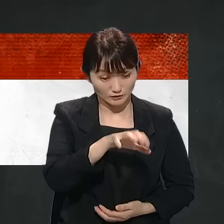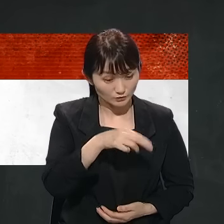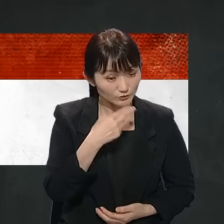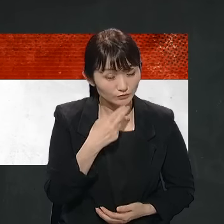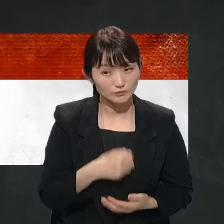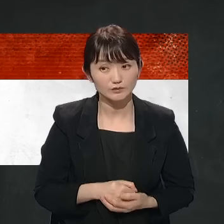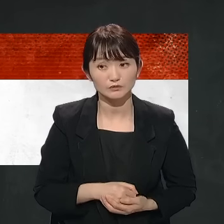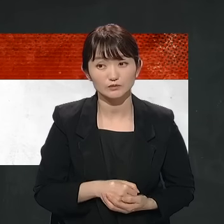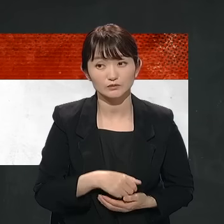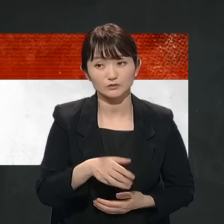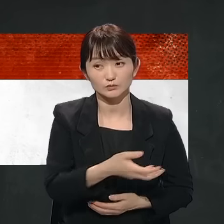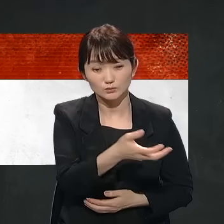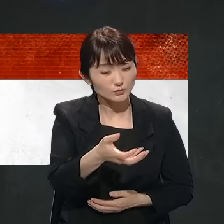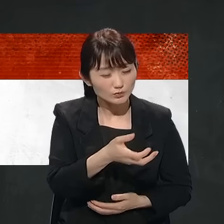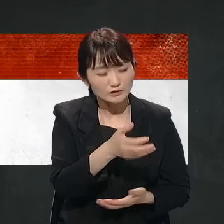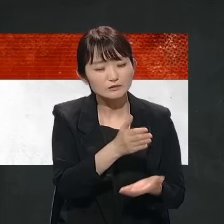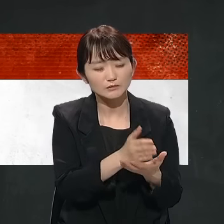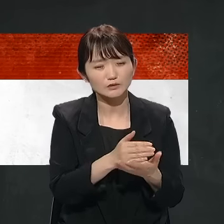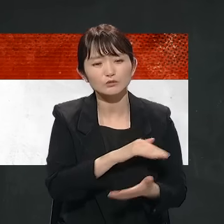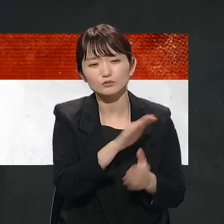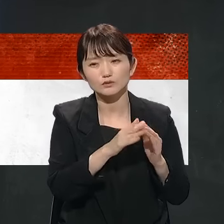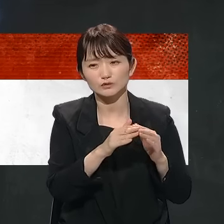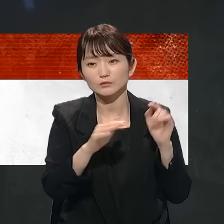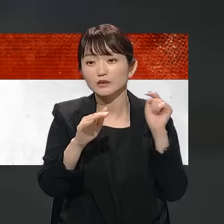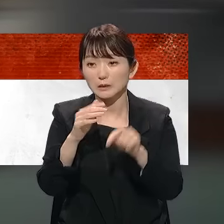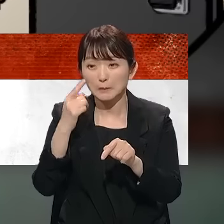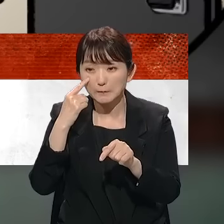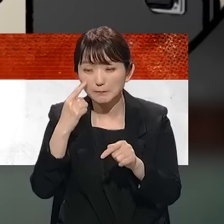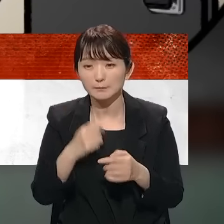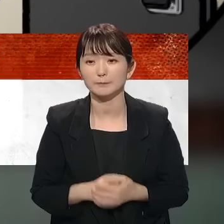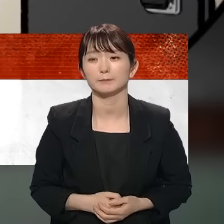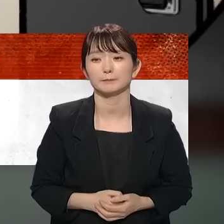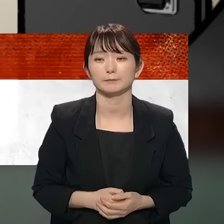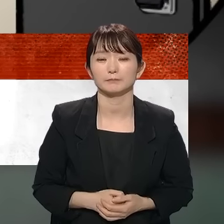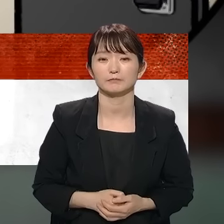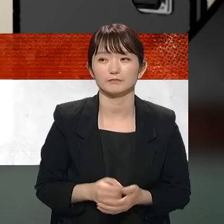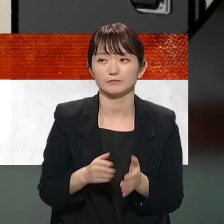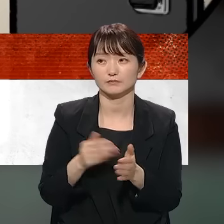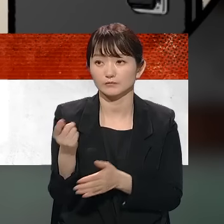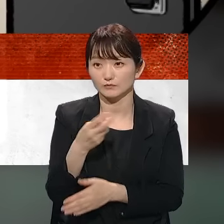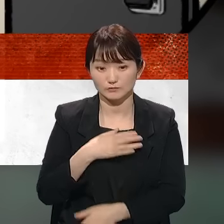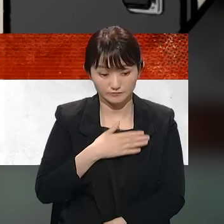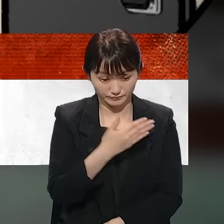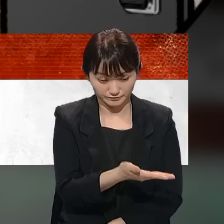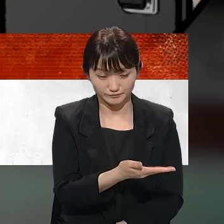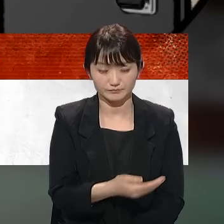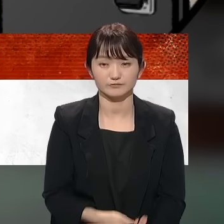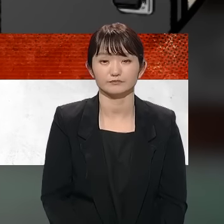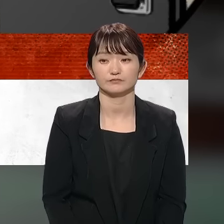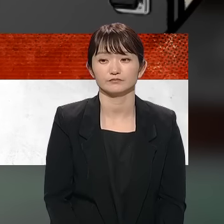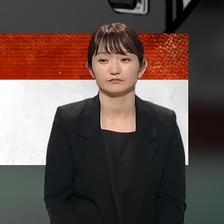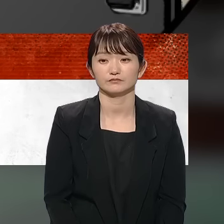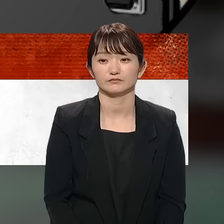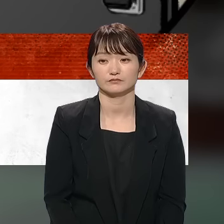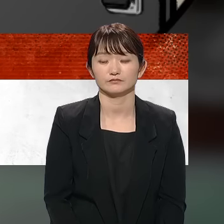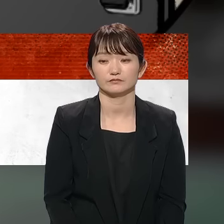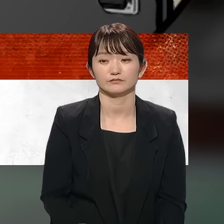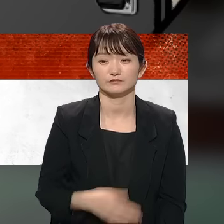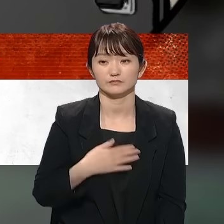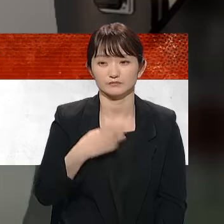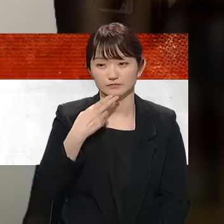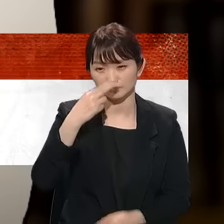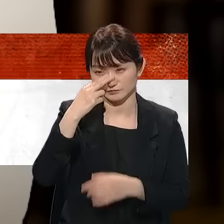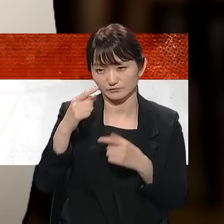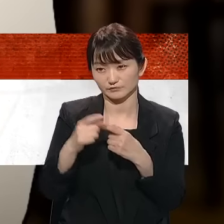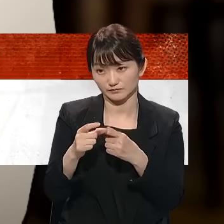배 돌아다니자라고 이제 저희 집에 가 있어라. 혼자 사니까 그래갖고 이제 비번을 이제 알려준 거죠. 그럼 저는 이제 회식을